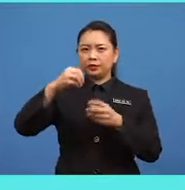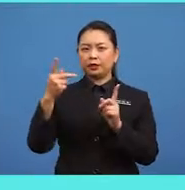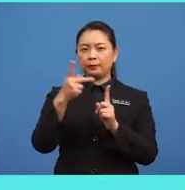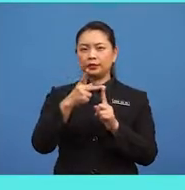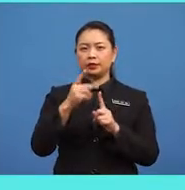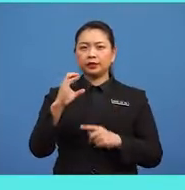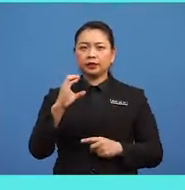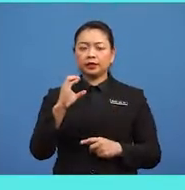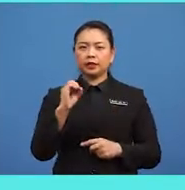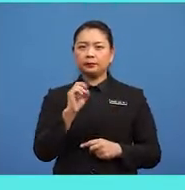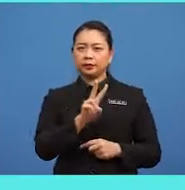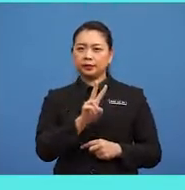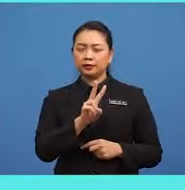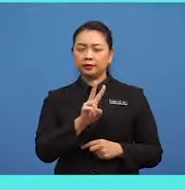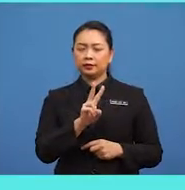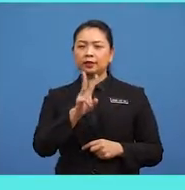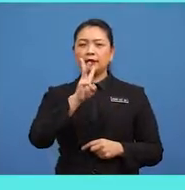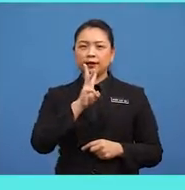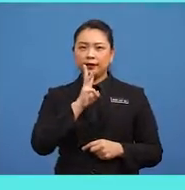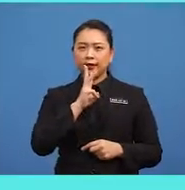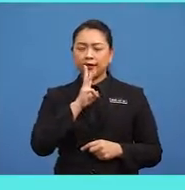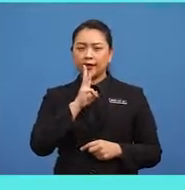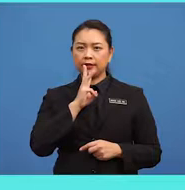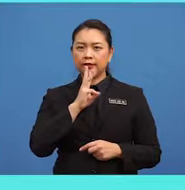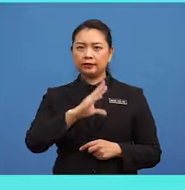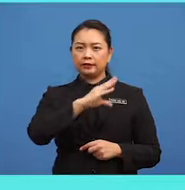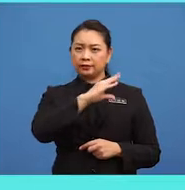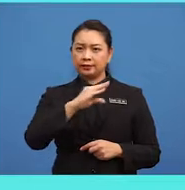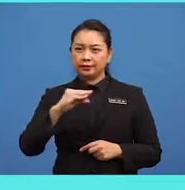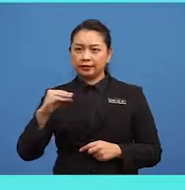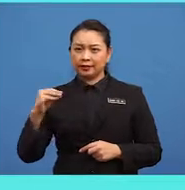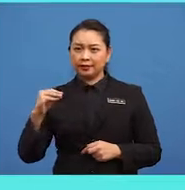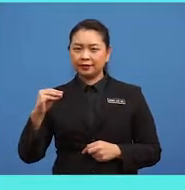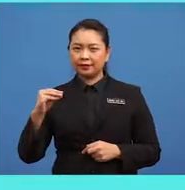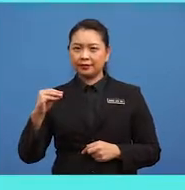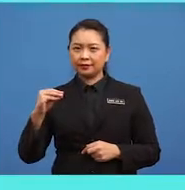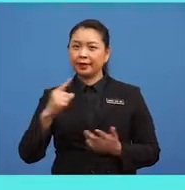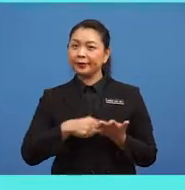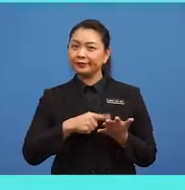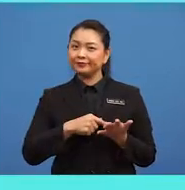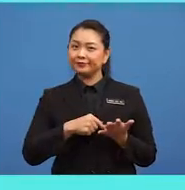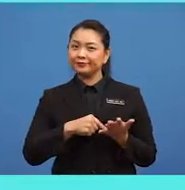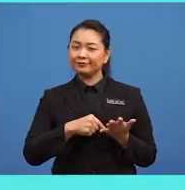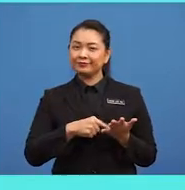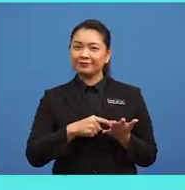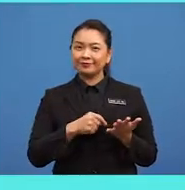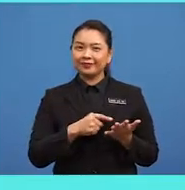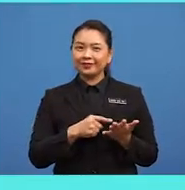piruvat dioksidakan kepada karbon dioksida, air